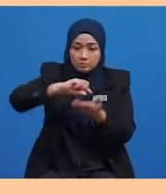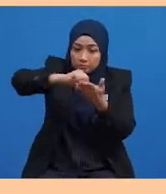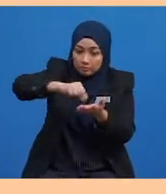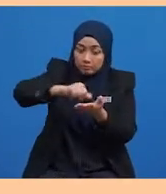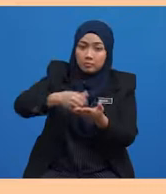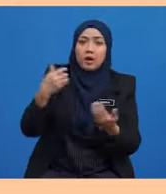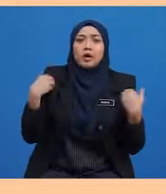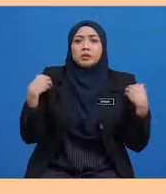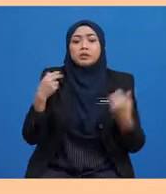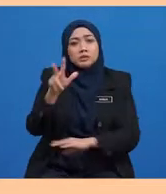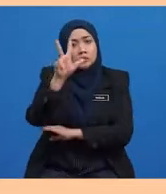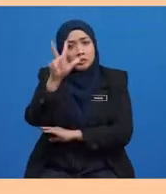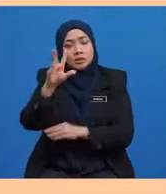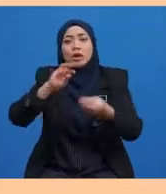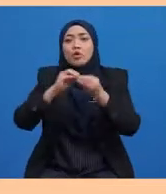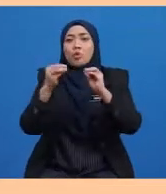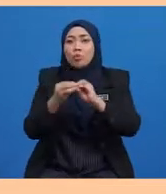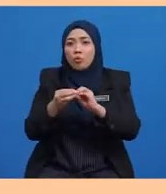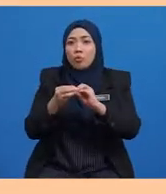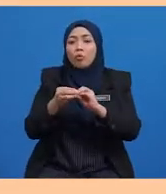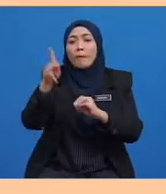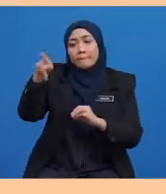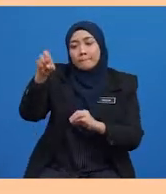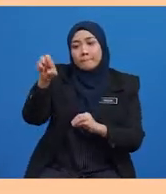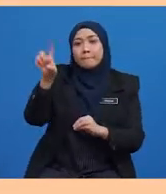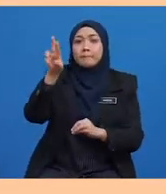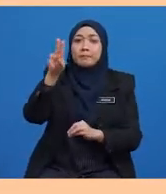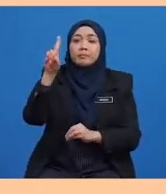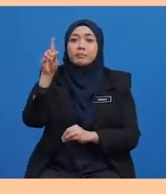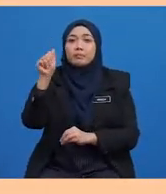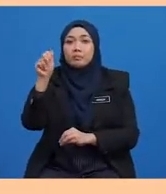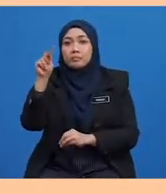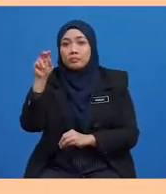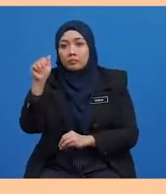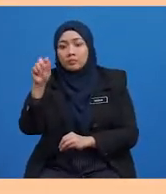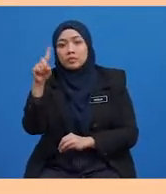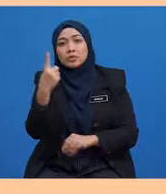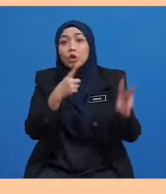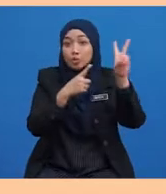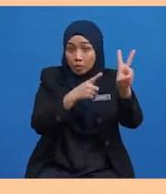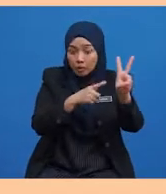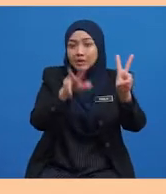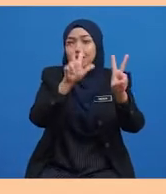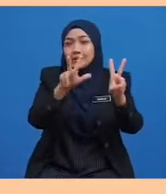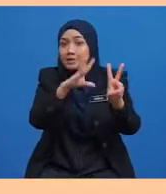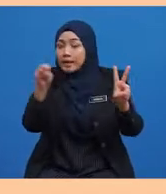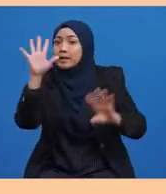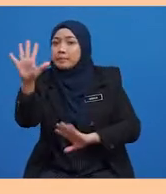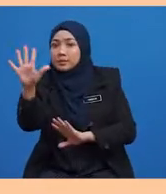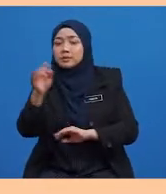mempunyai 3 nombor perdana sahaja iaitu 2, 3 dan 5.